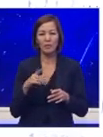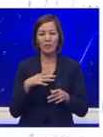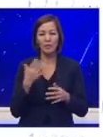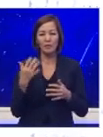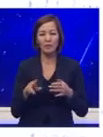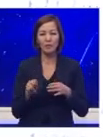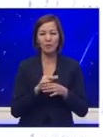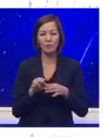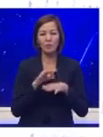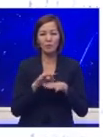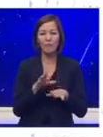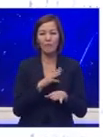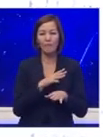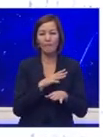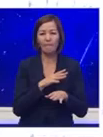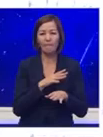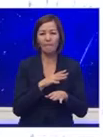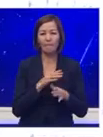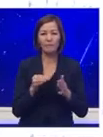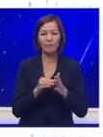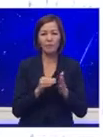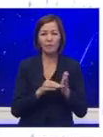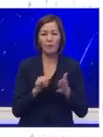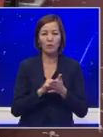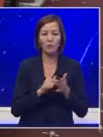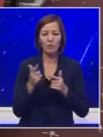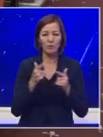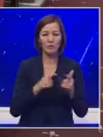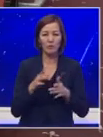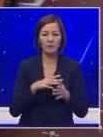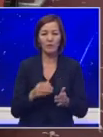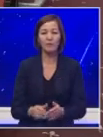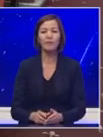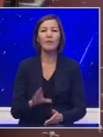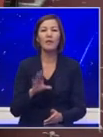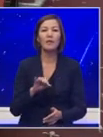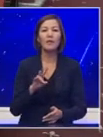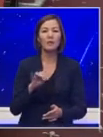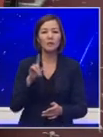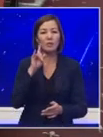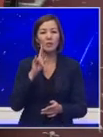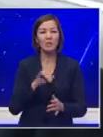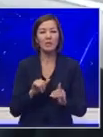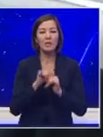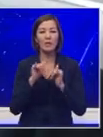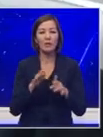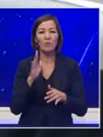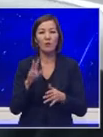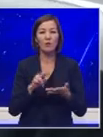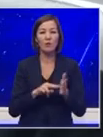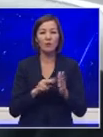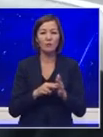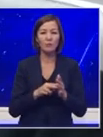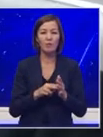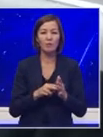орташа жөндеу жұмыстарын жүргізуге жобалық құжаттамалары дайын. Еңбекші Қазақтың даму беталысы мен алдағы жоба